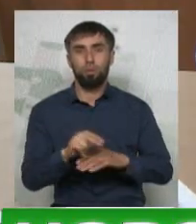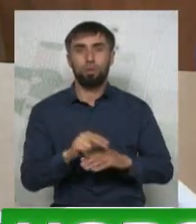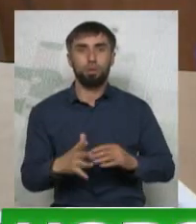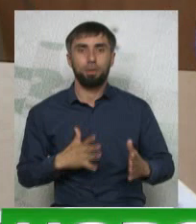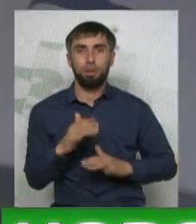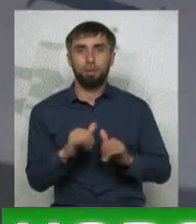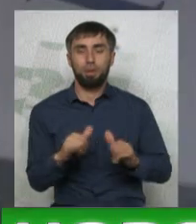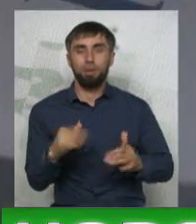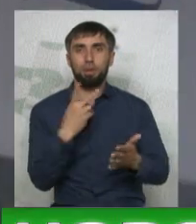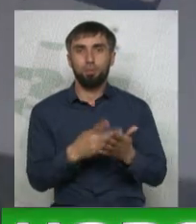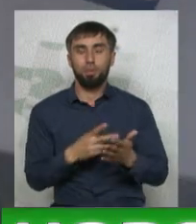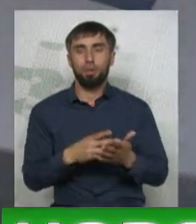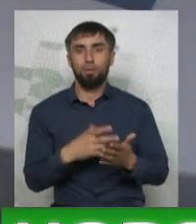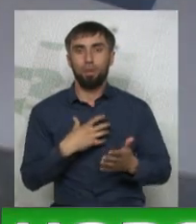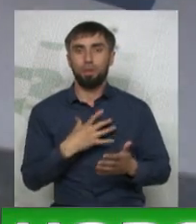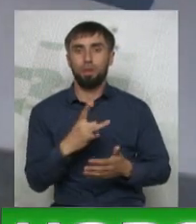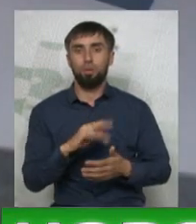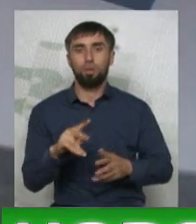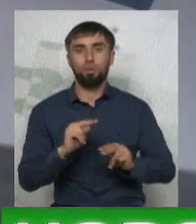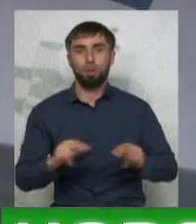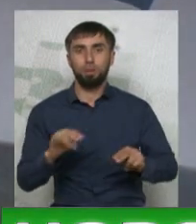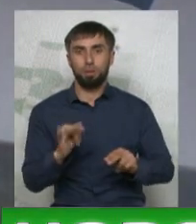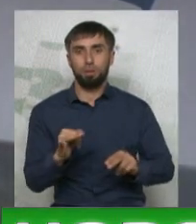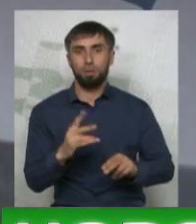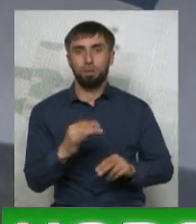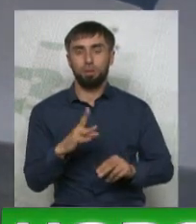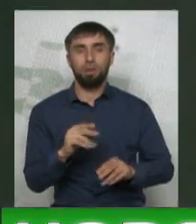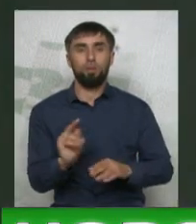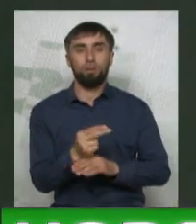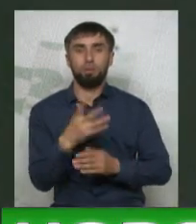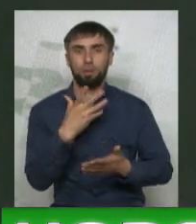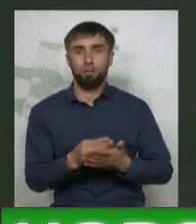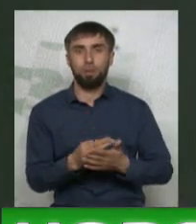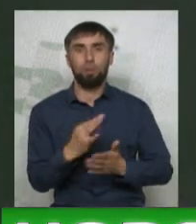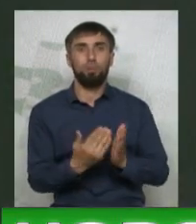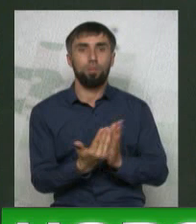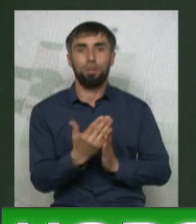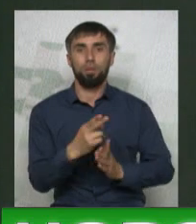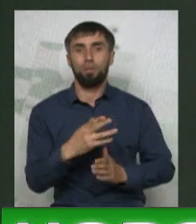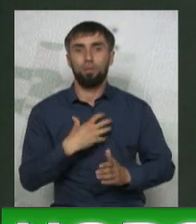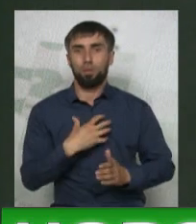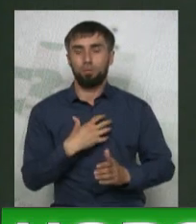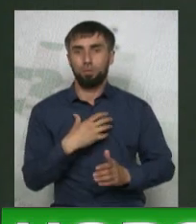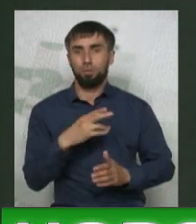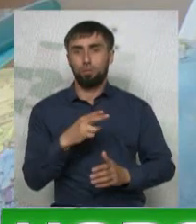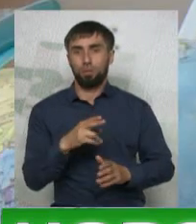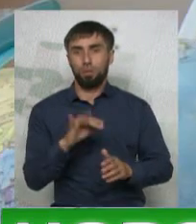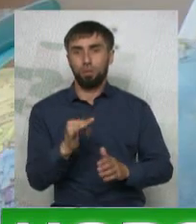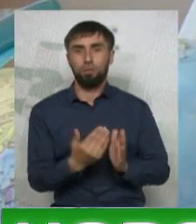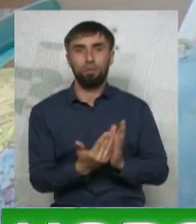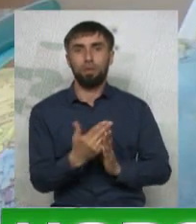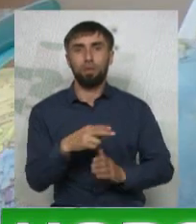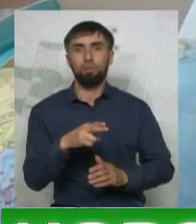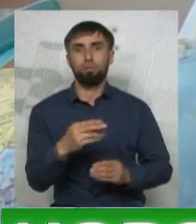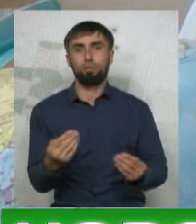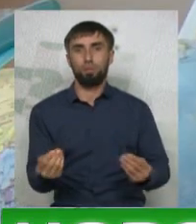вдохновлять, развивать» показывает значимость роли педагога и наставника воспитания личности, повышает престиж профессии учителя. Такие